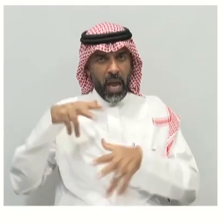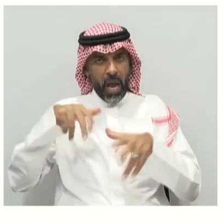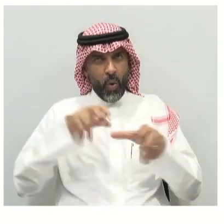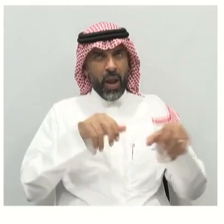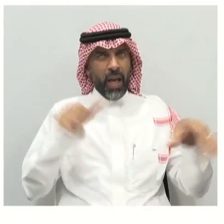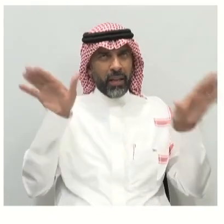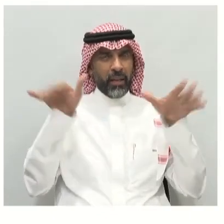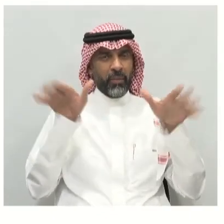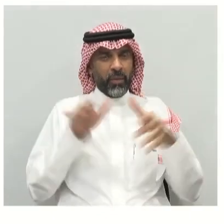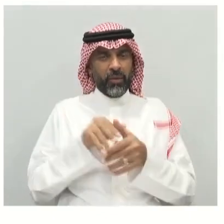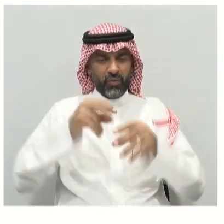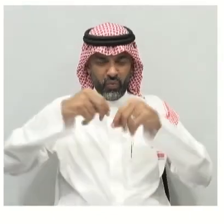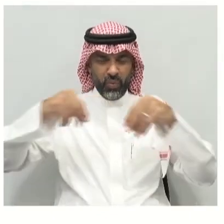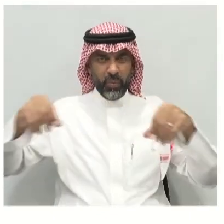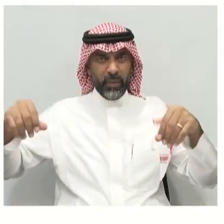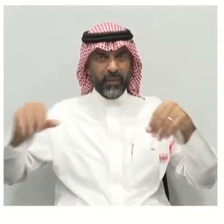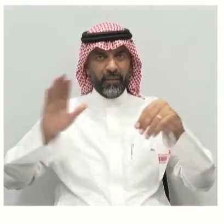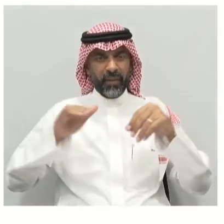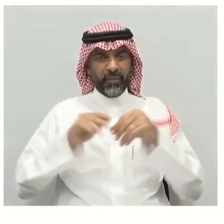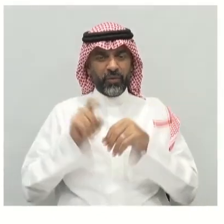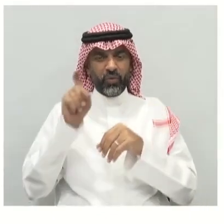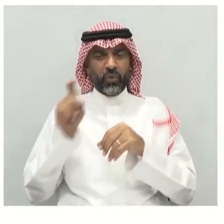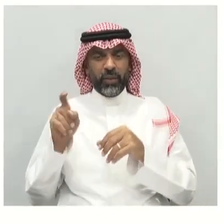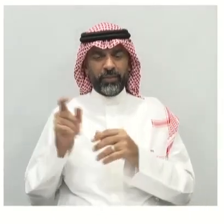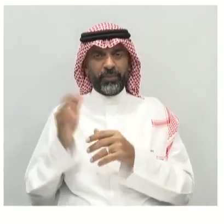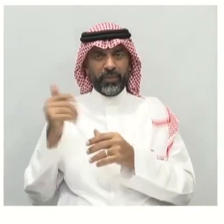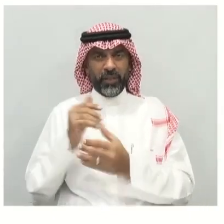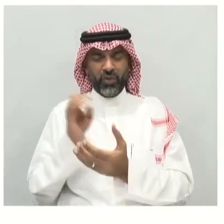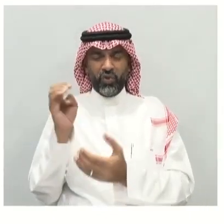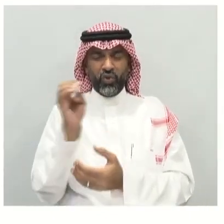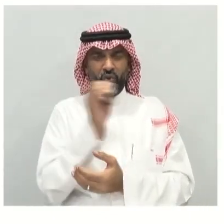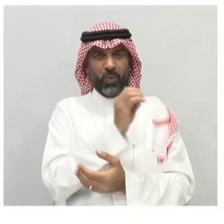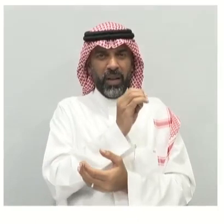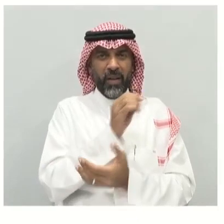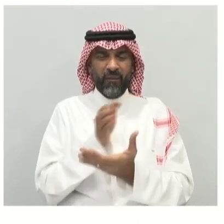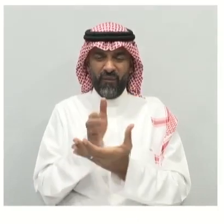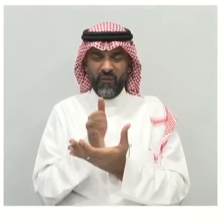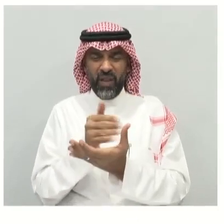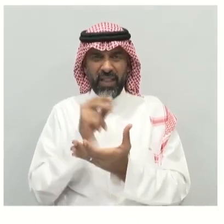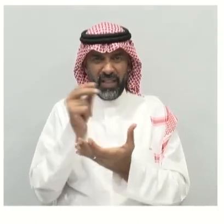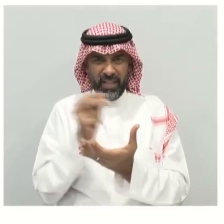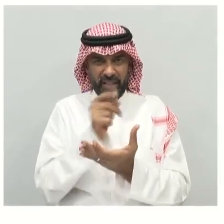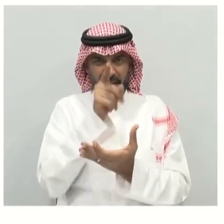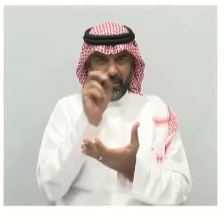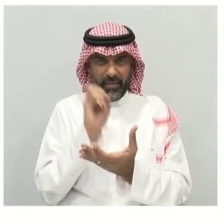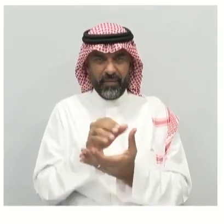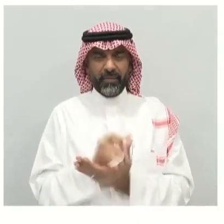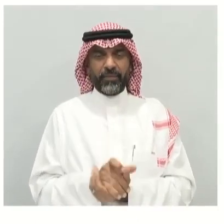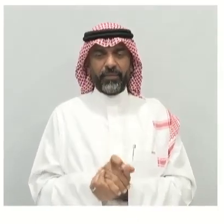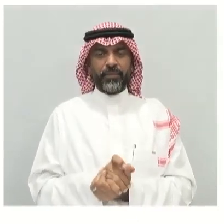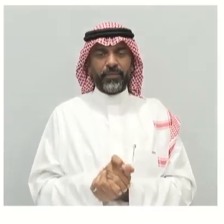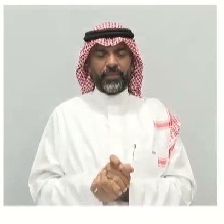حيوانات فيها تربه السؤال يقول اكمل الجمل التاليه